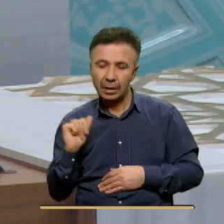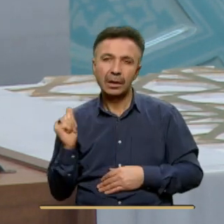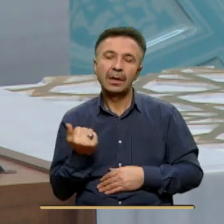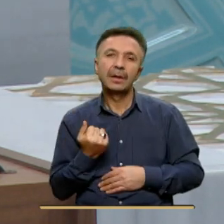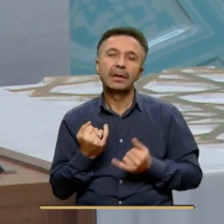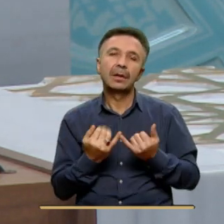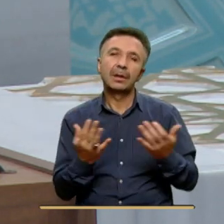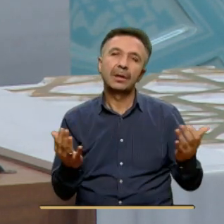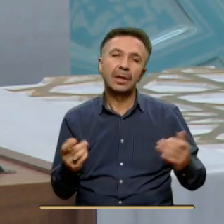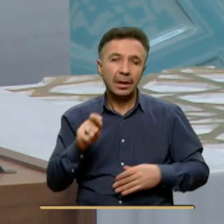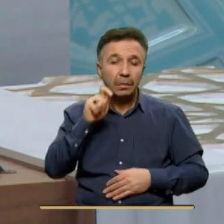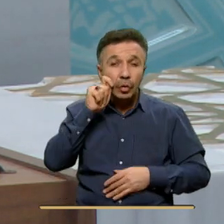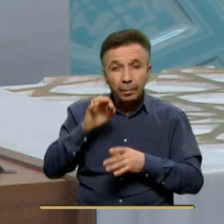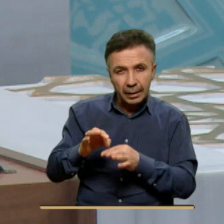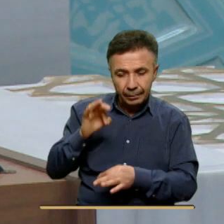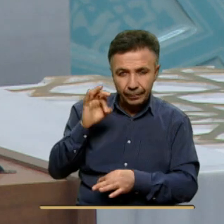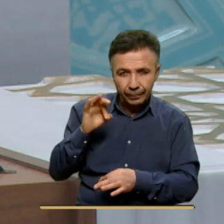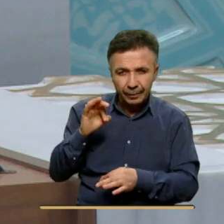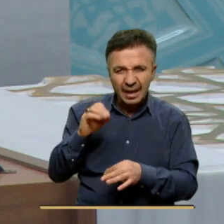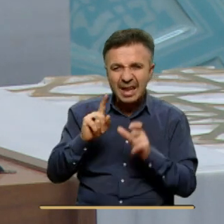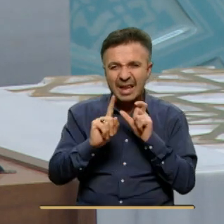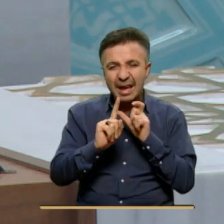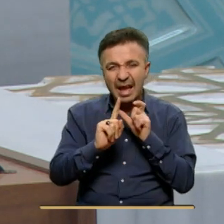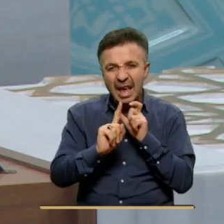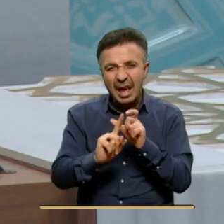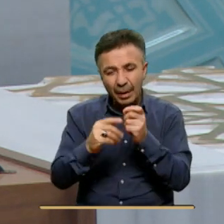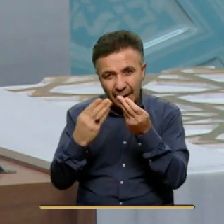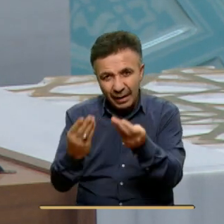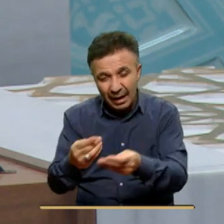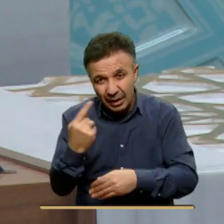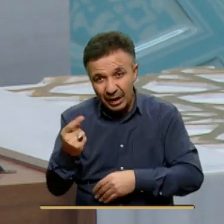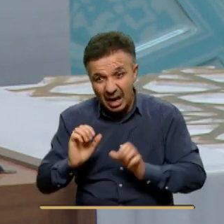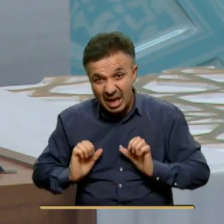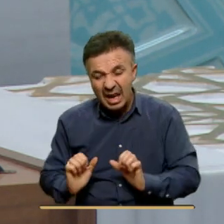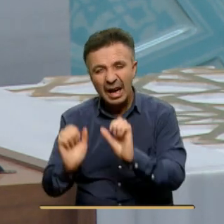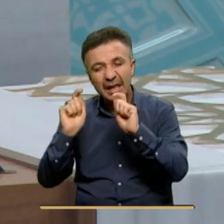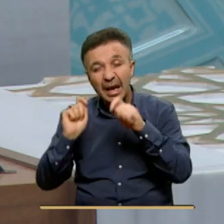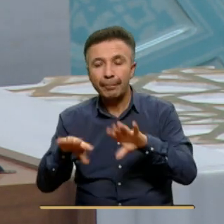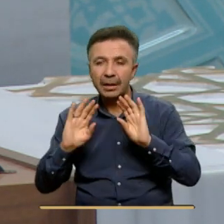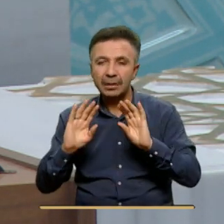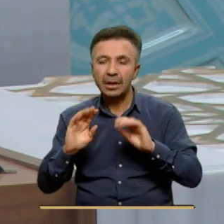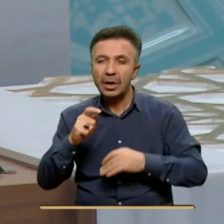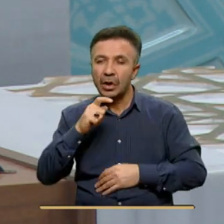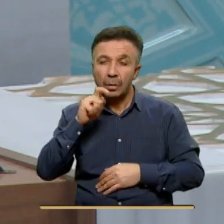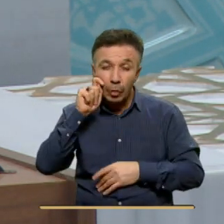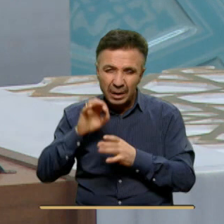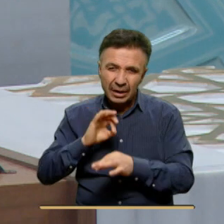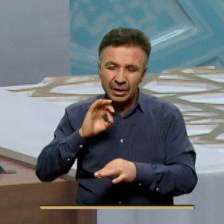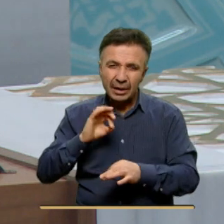kardeşlerim, mü'min emanete ihanet edemez. Mü'min verdiği sözden